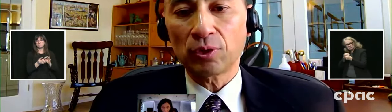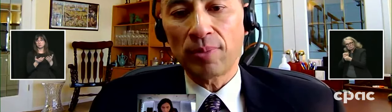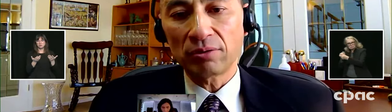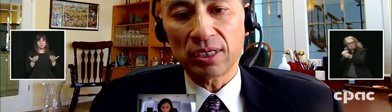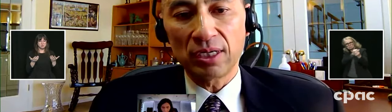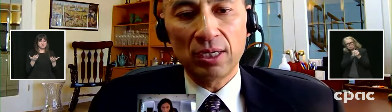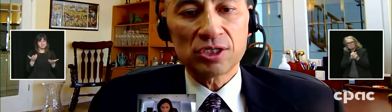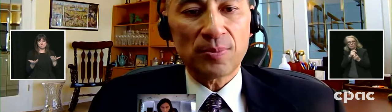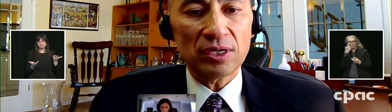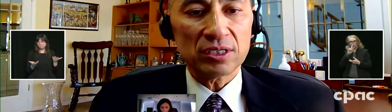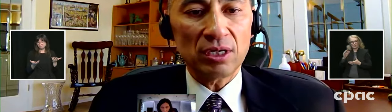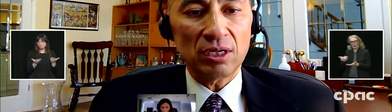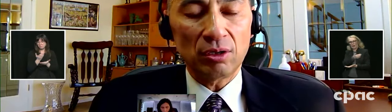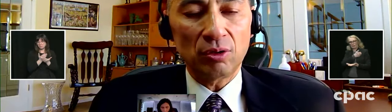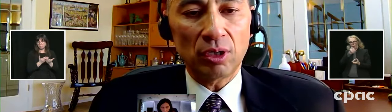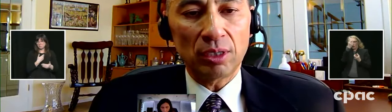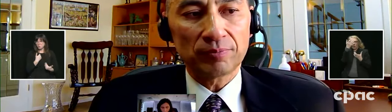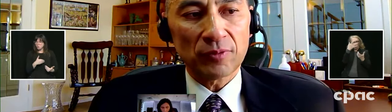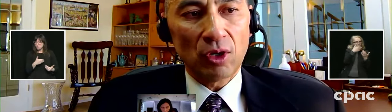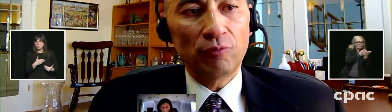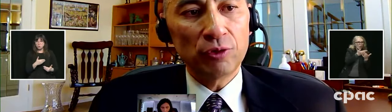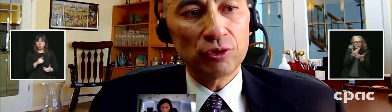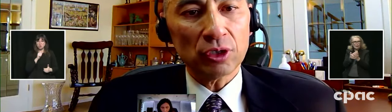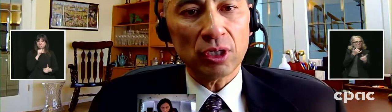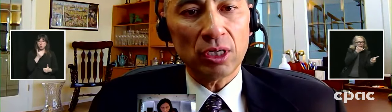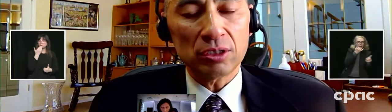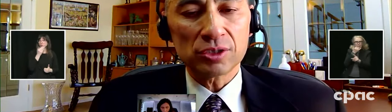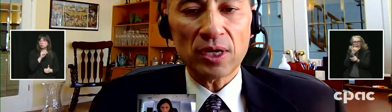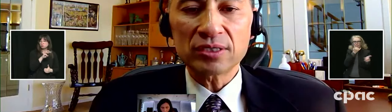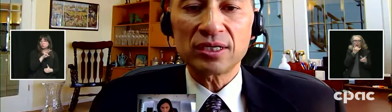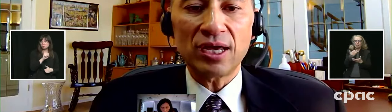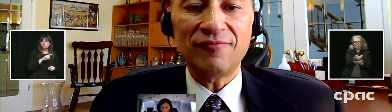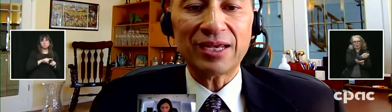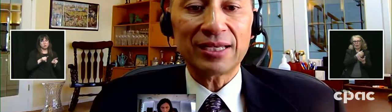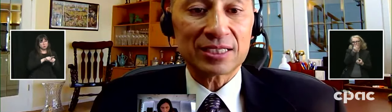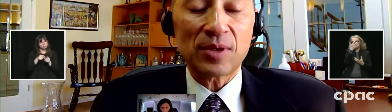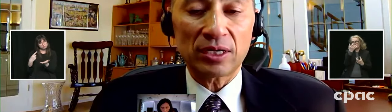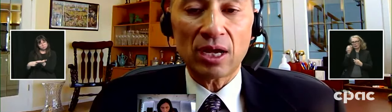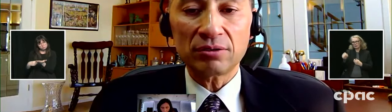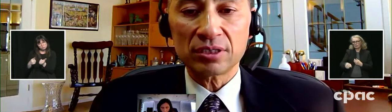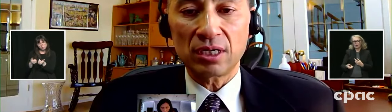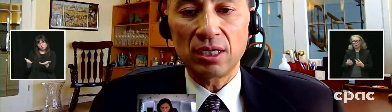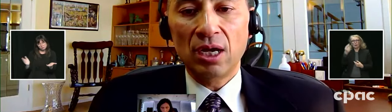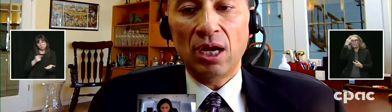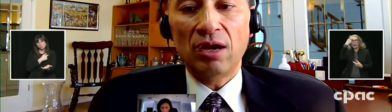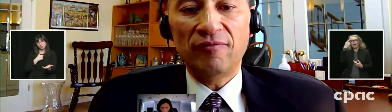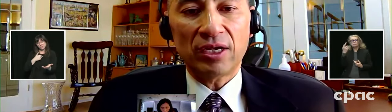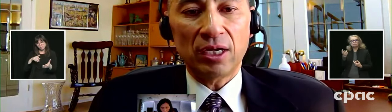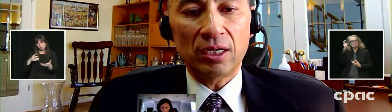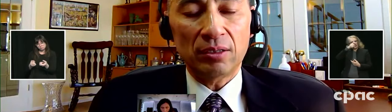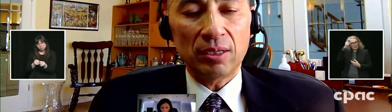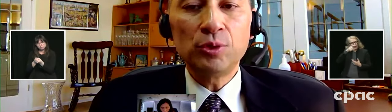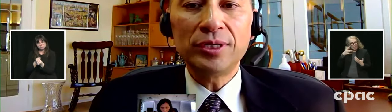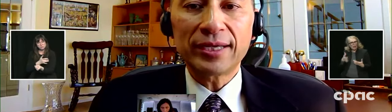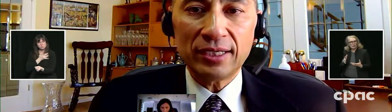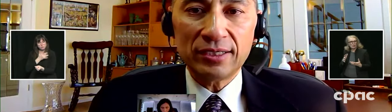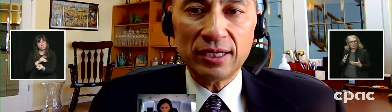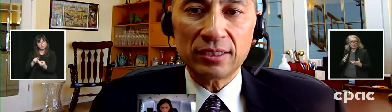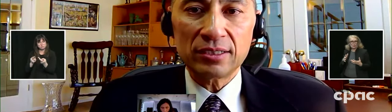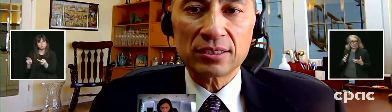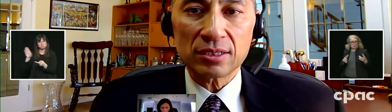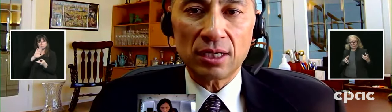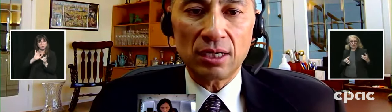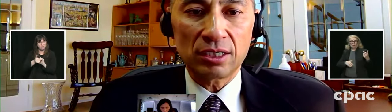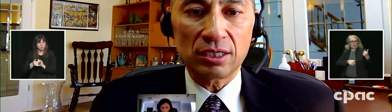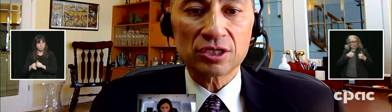données probantes. Je pense au futur, que, je pense qu'avec l'expérience, que, avec le plus de